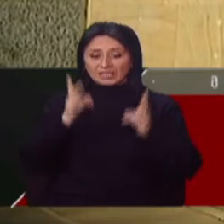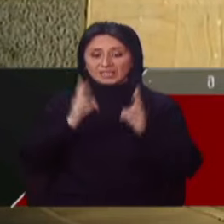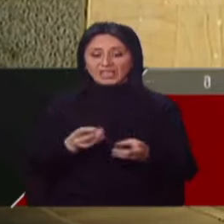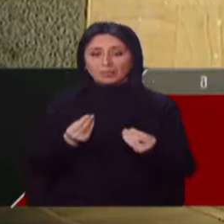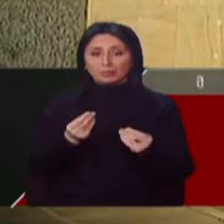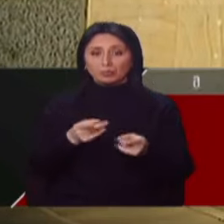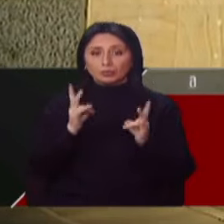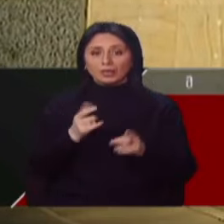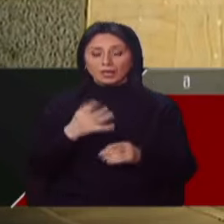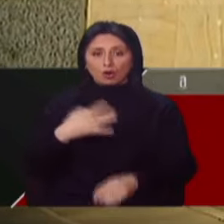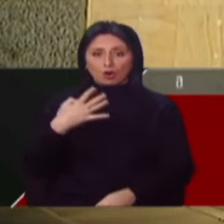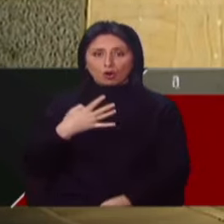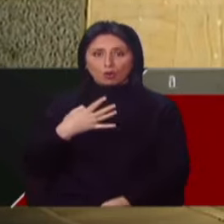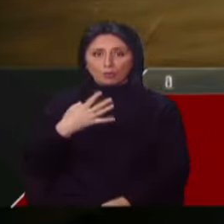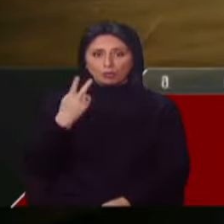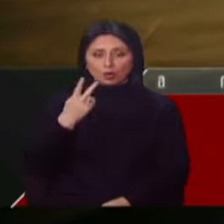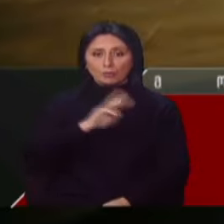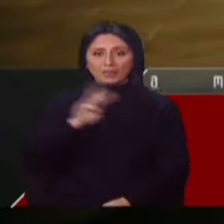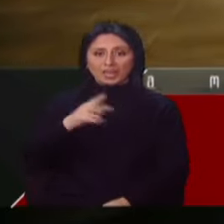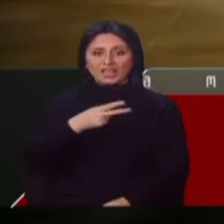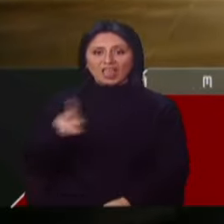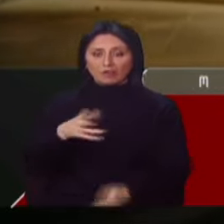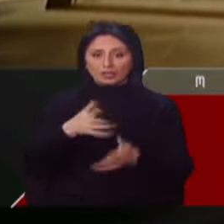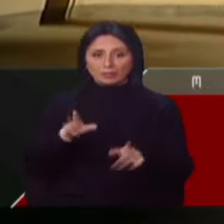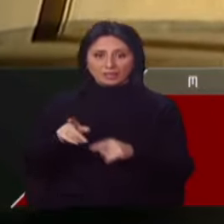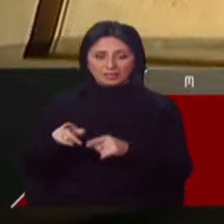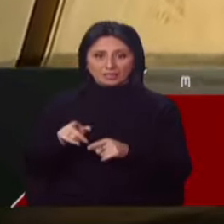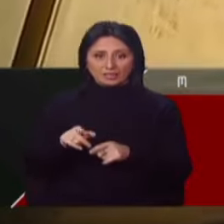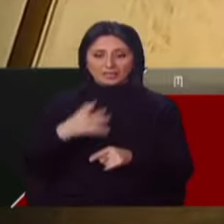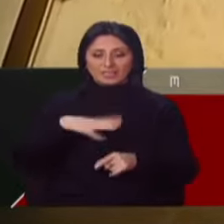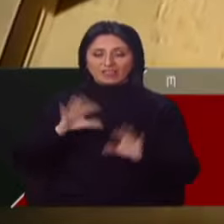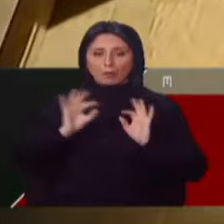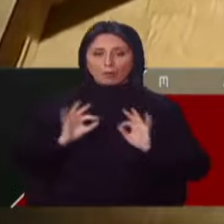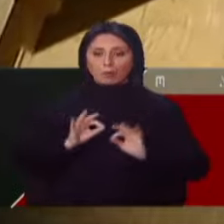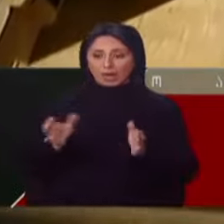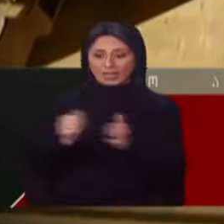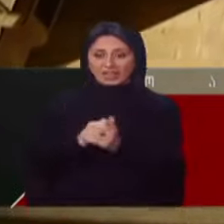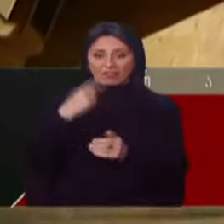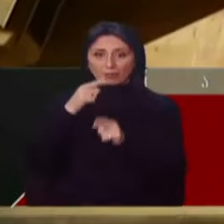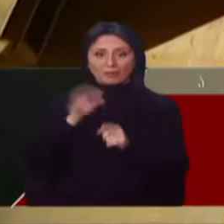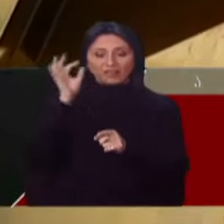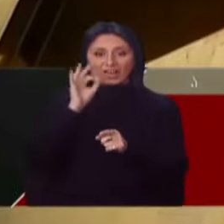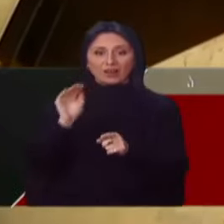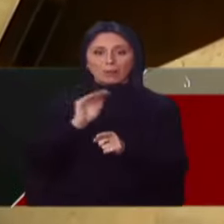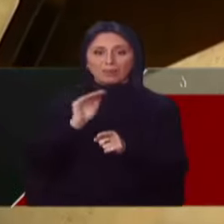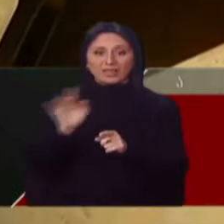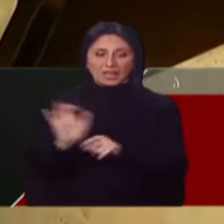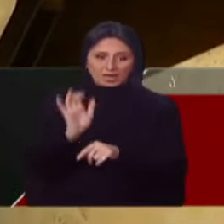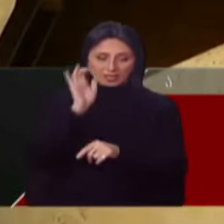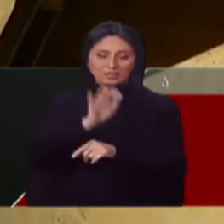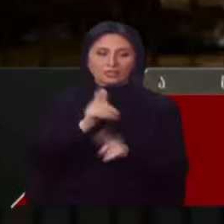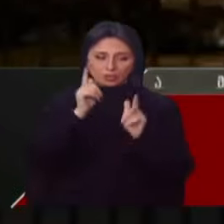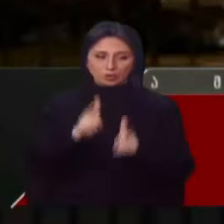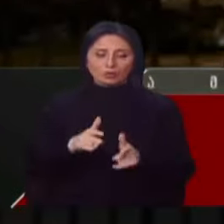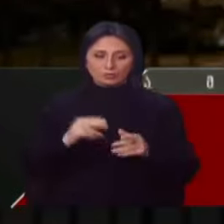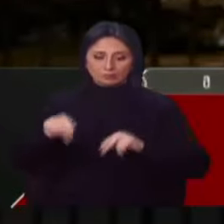ზიანის ოდენობა 42 მილიონ ევროზე მეტია. საქართველოს პროკურატურა დაკავებული პირის გერმანიის ფედერალურ რესპუბლიკაში